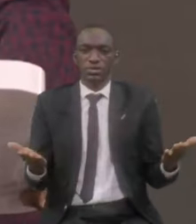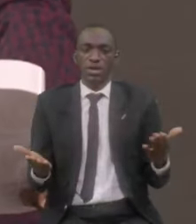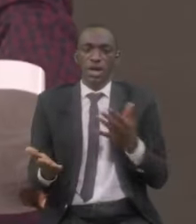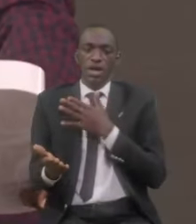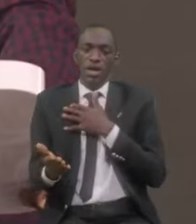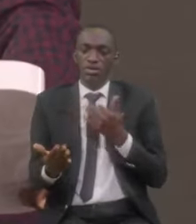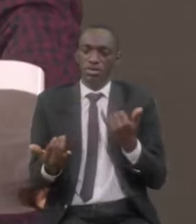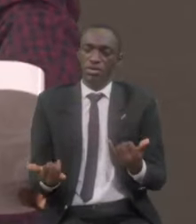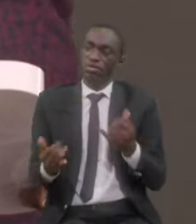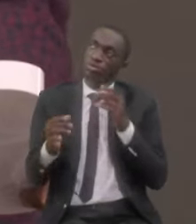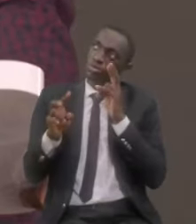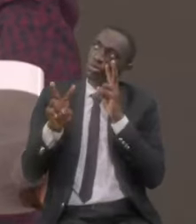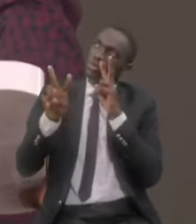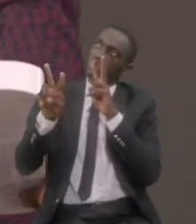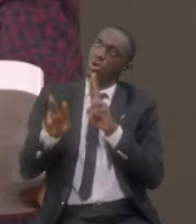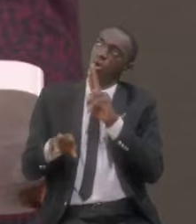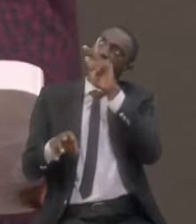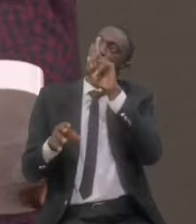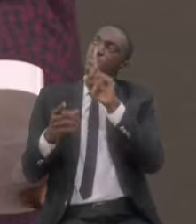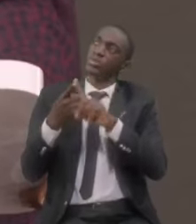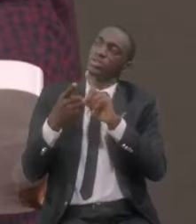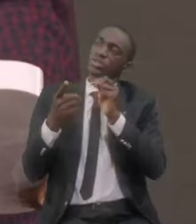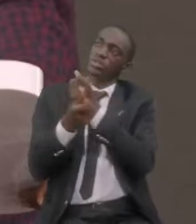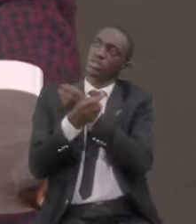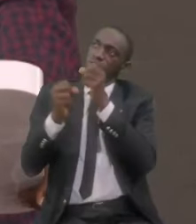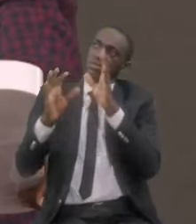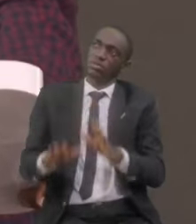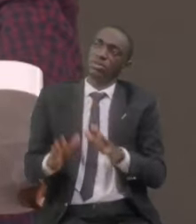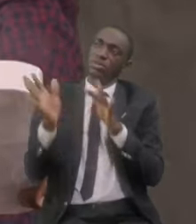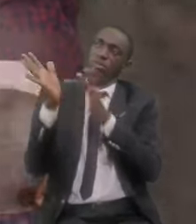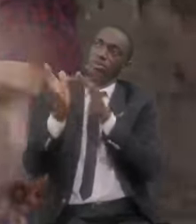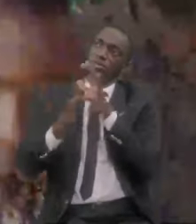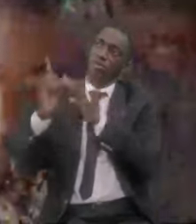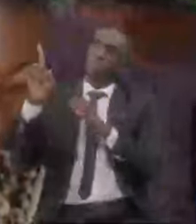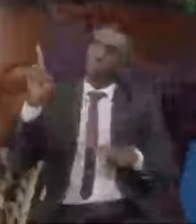Et porte les regards sur le Sauveur, Jésus-Christ.